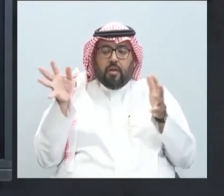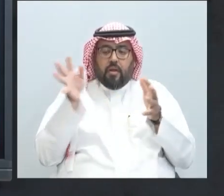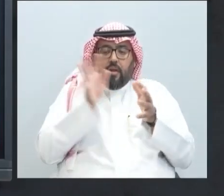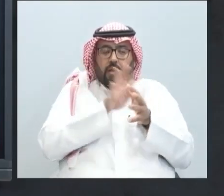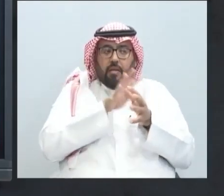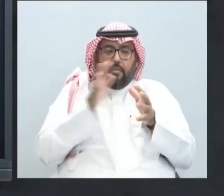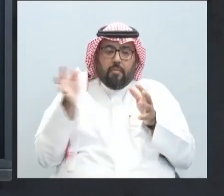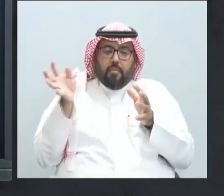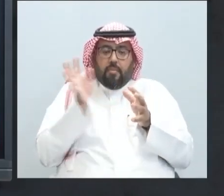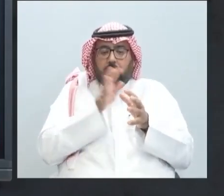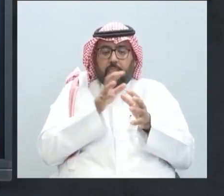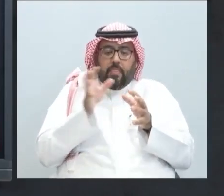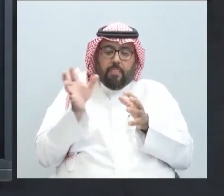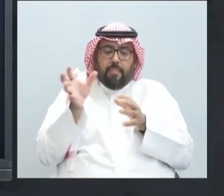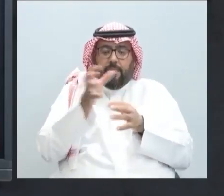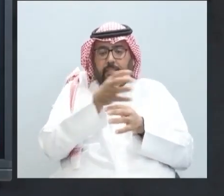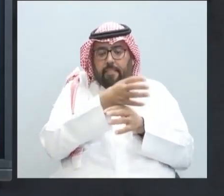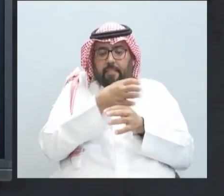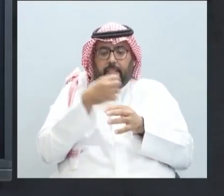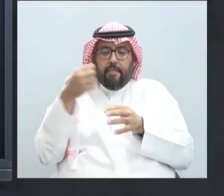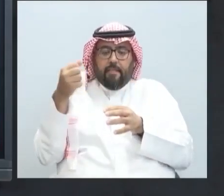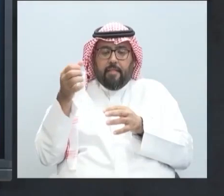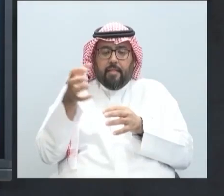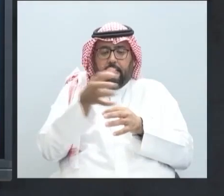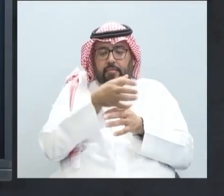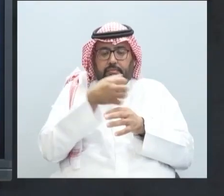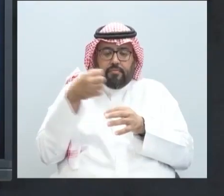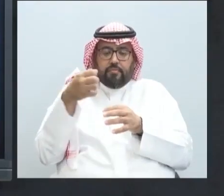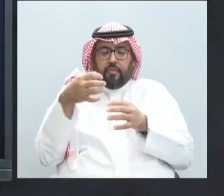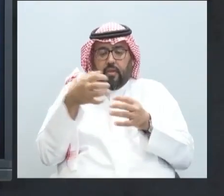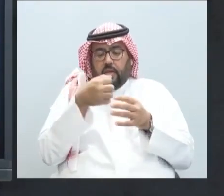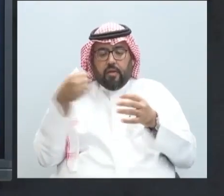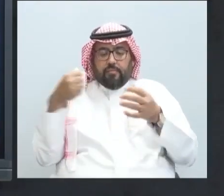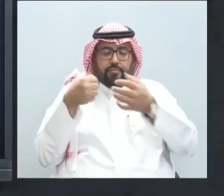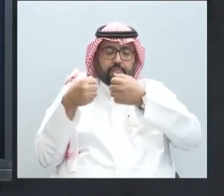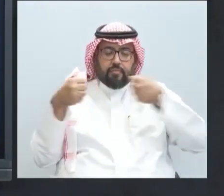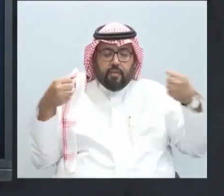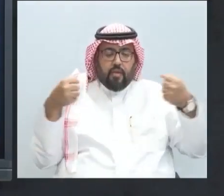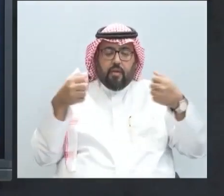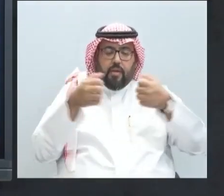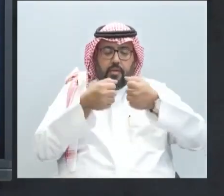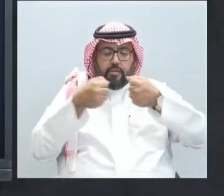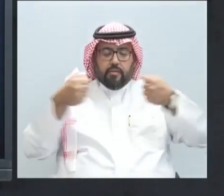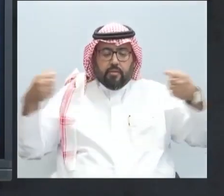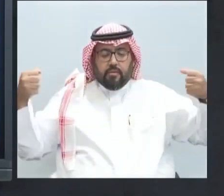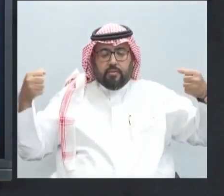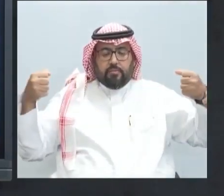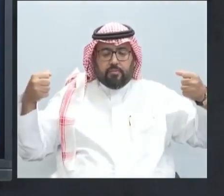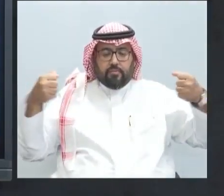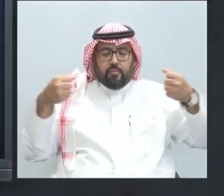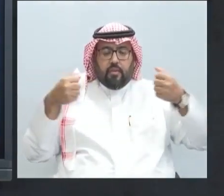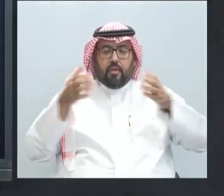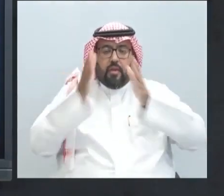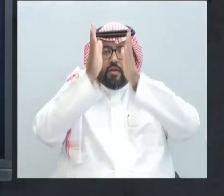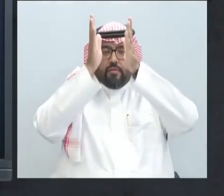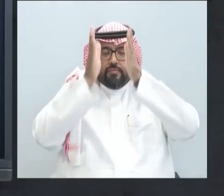التي اتصلت مع هذه الكروموسومات بدا كل خيط من هذه الخيوط في جوانب هذه الخليه يسحب هذه الكروموسومات ليبدا يرتب هذه